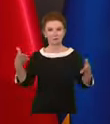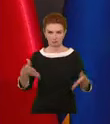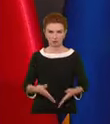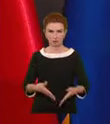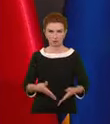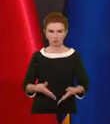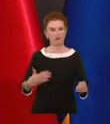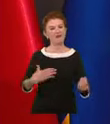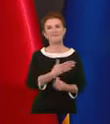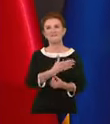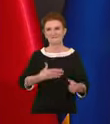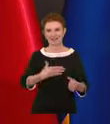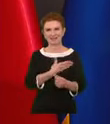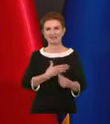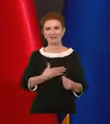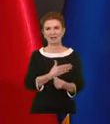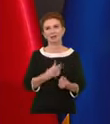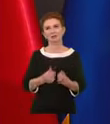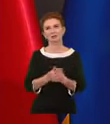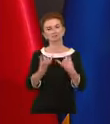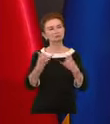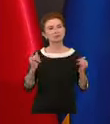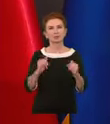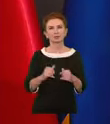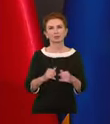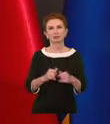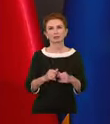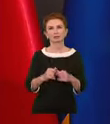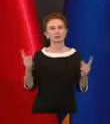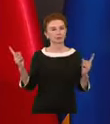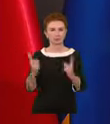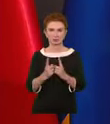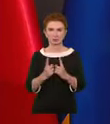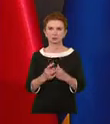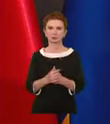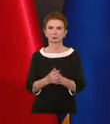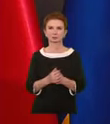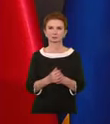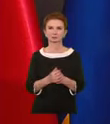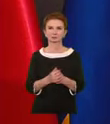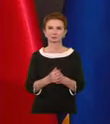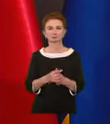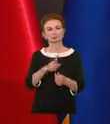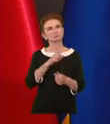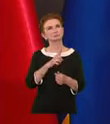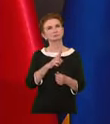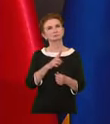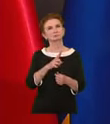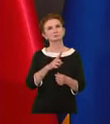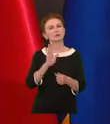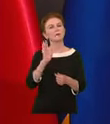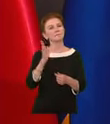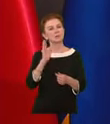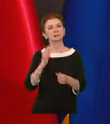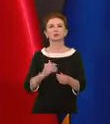natomiast wesela i inne tego typu spotkania społeczne będą w